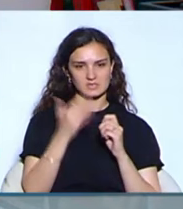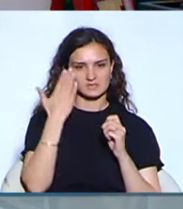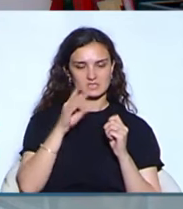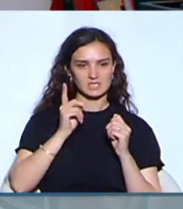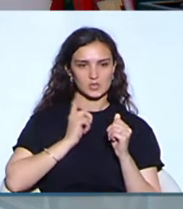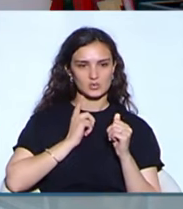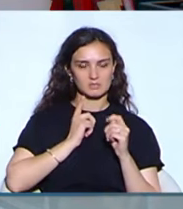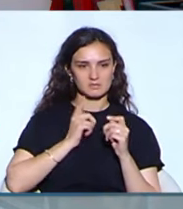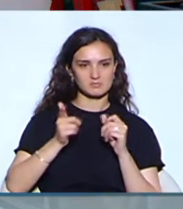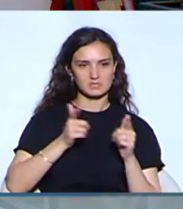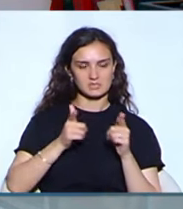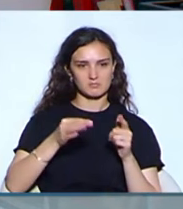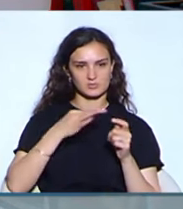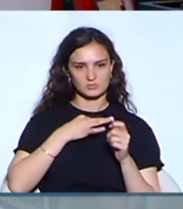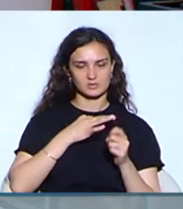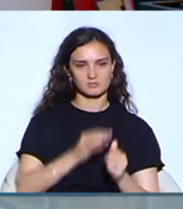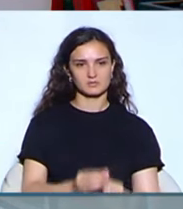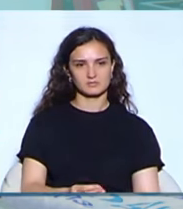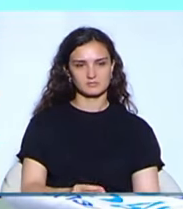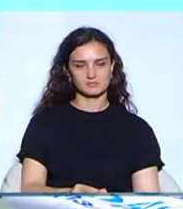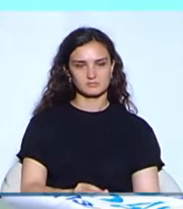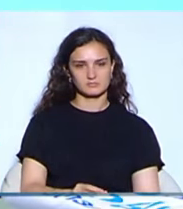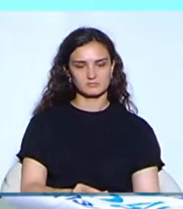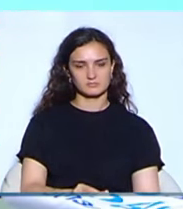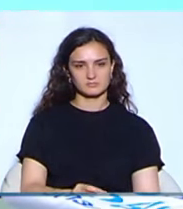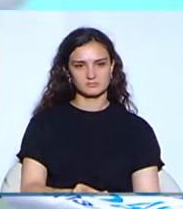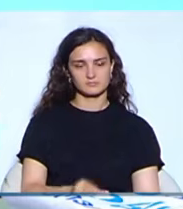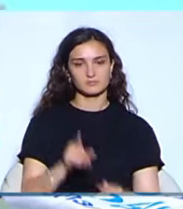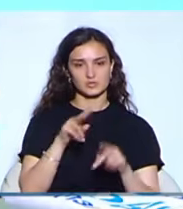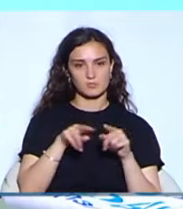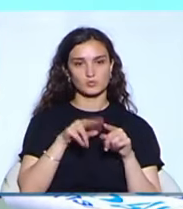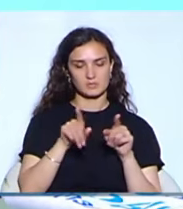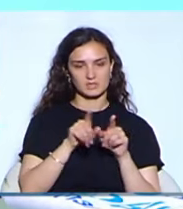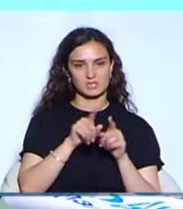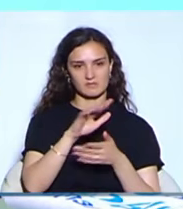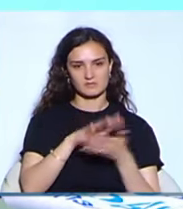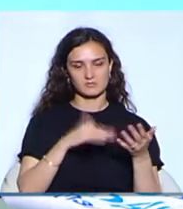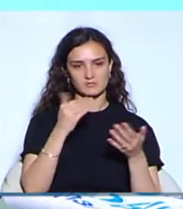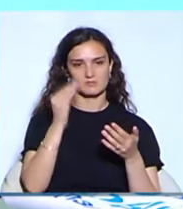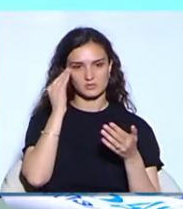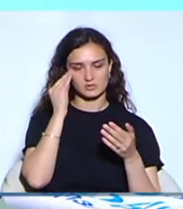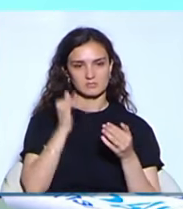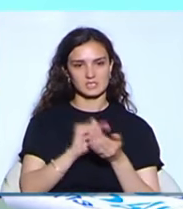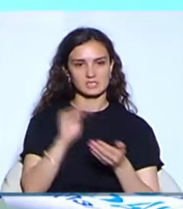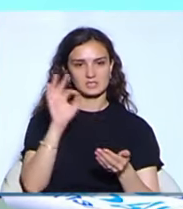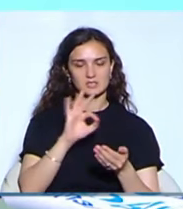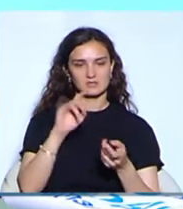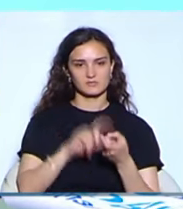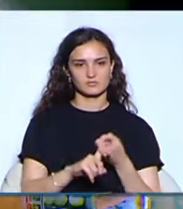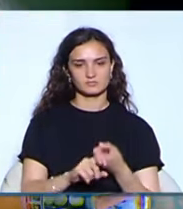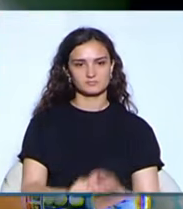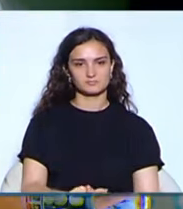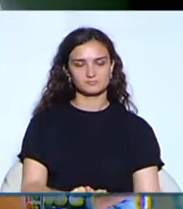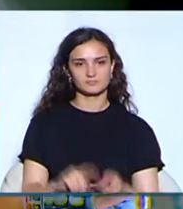ელის მზა პასუხებს. აი მოდით ჩვენ შემოდგომში ზუსტად აქედან გავაგრძელოთ და ცოტნე თქვენი მოსაზრება აღზრდასთან დაკავშირებით უკვე